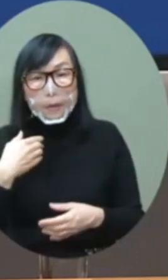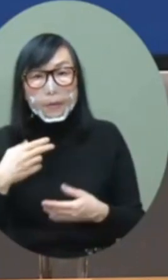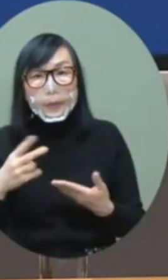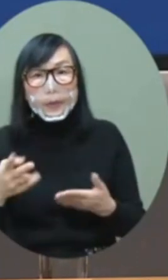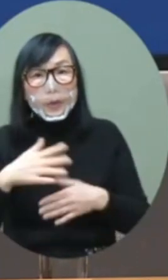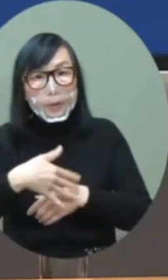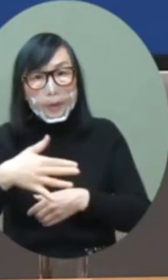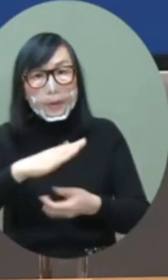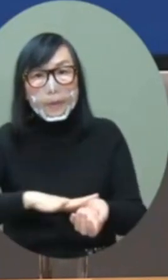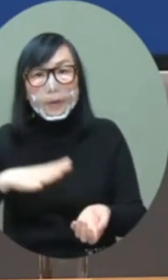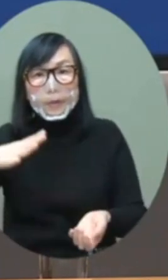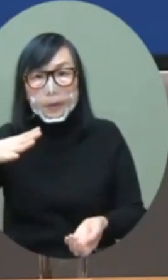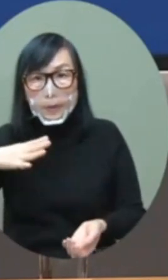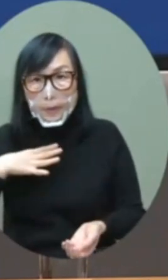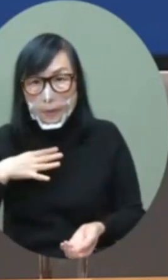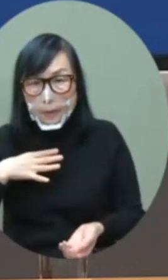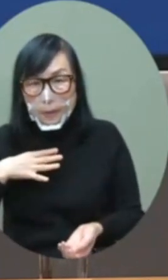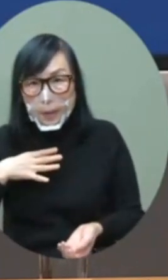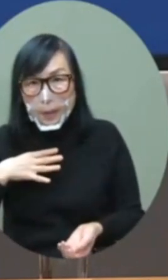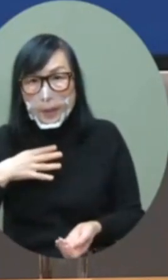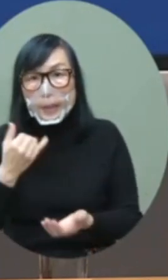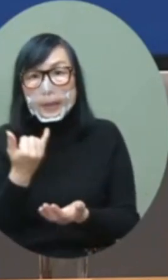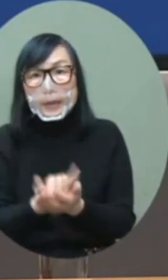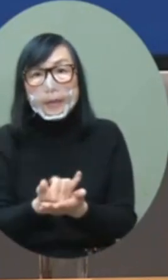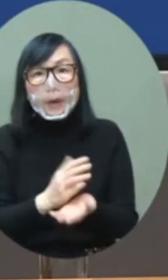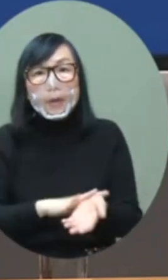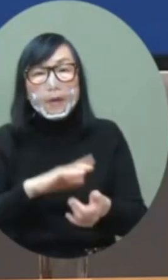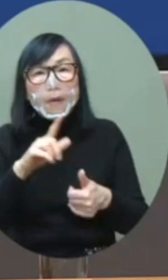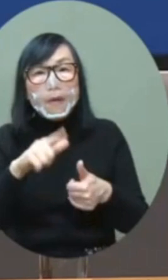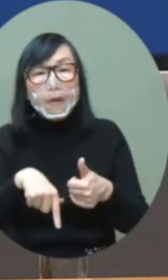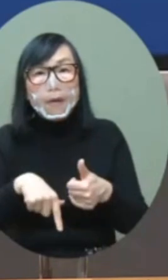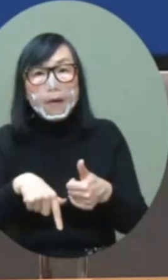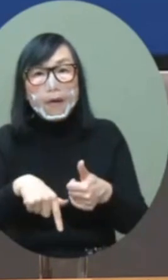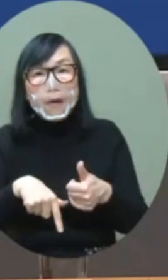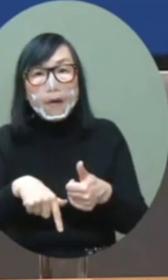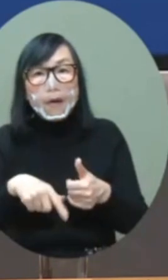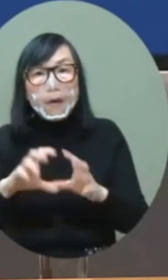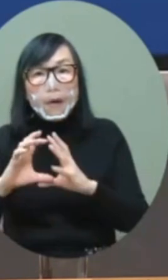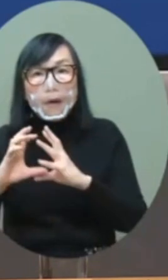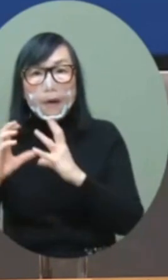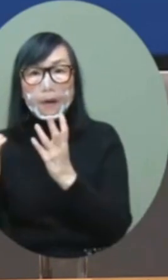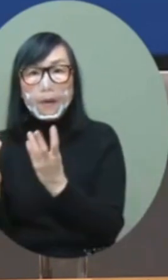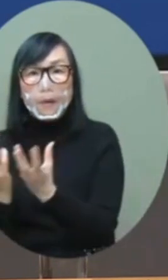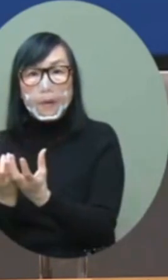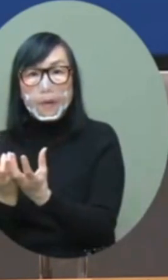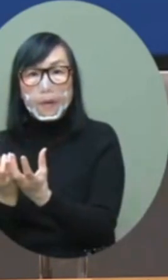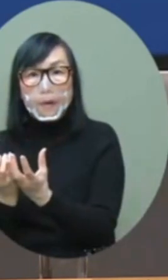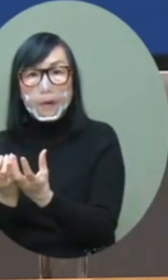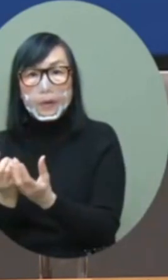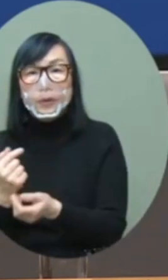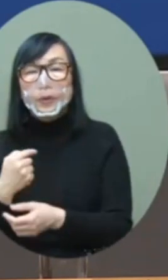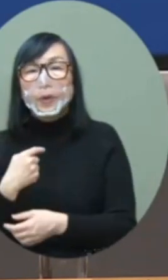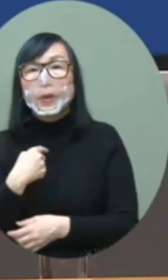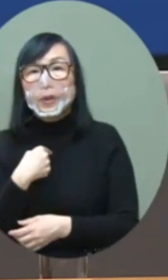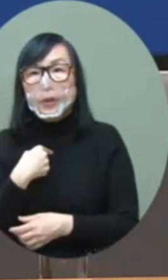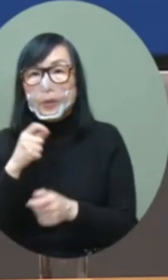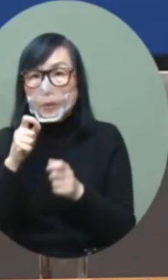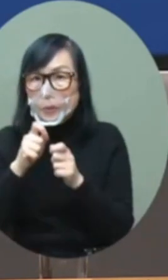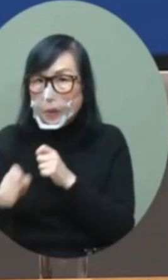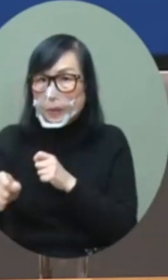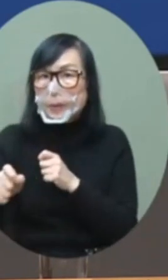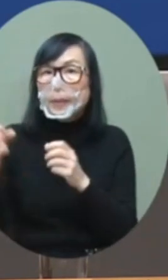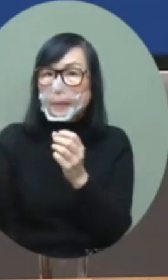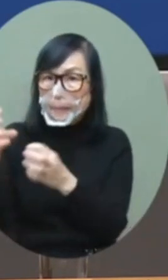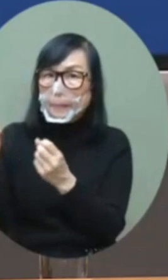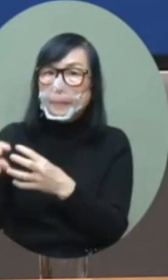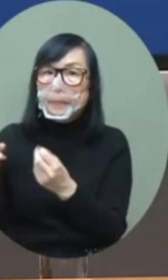第5波疫情裏邊，即係死亡個案嘅群組，都係值得我哋要詳細去檢視